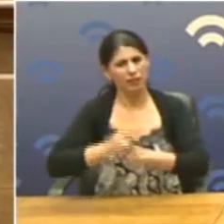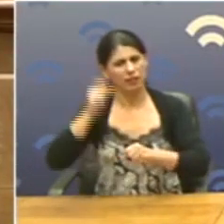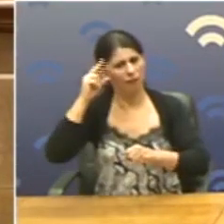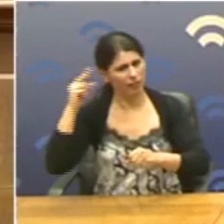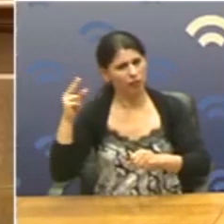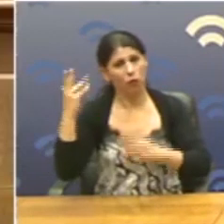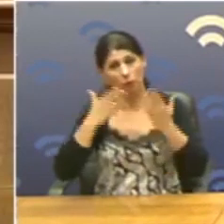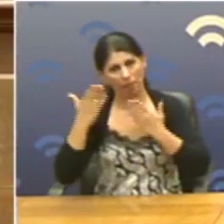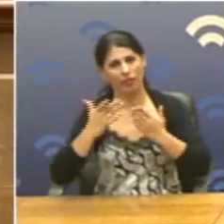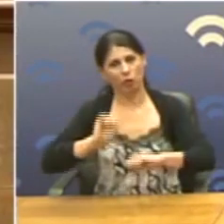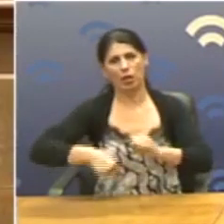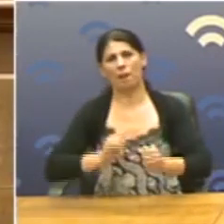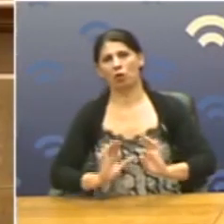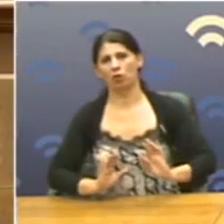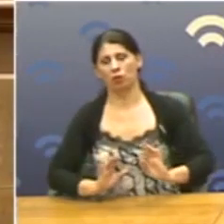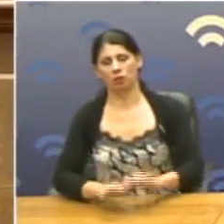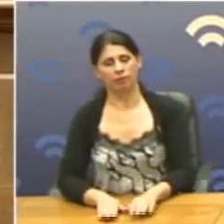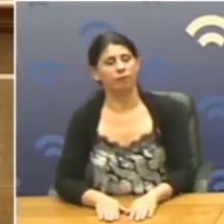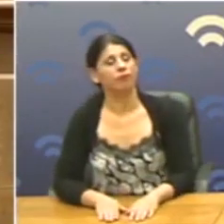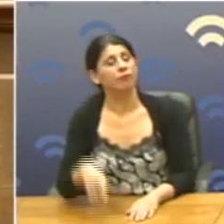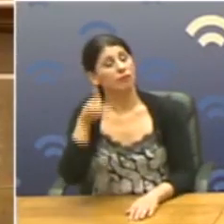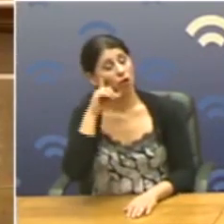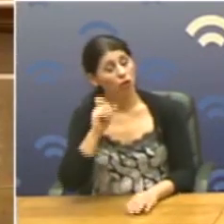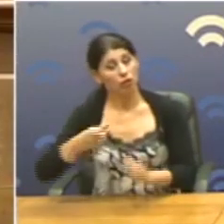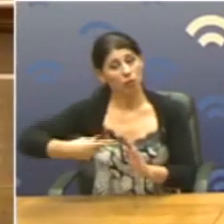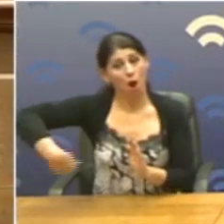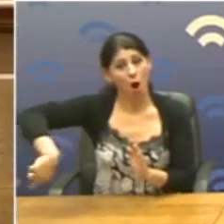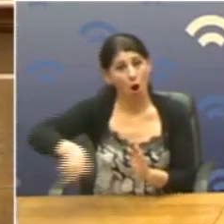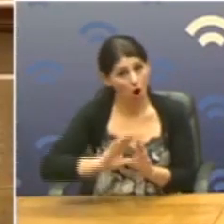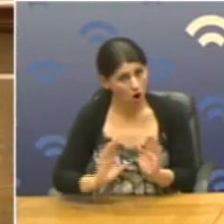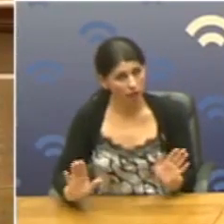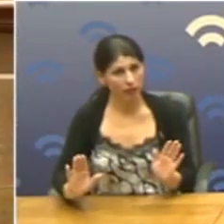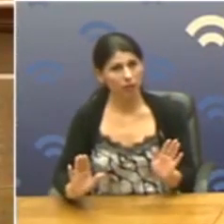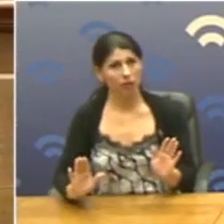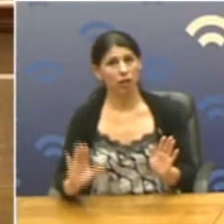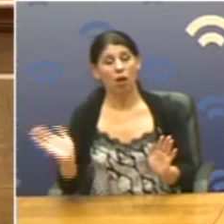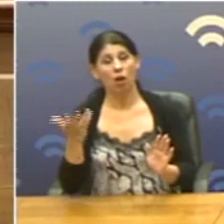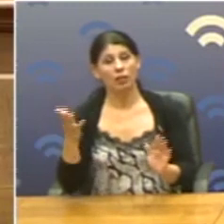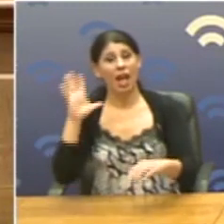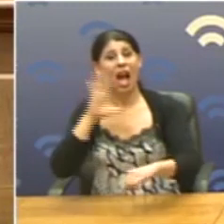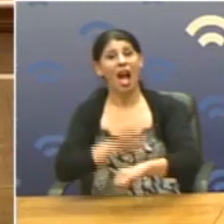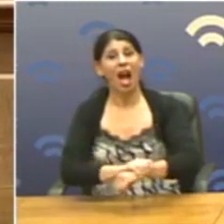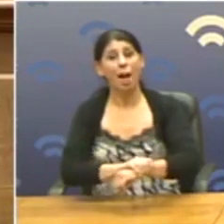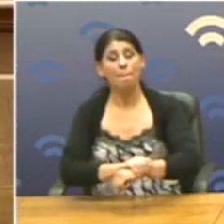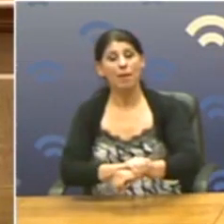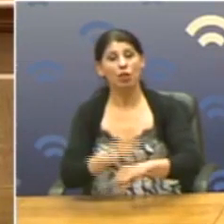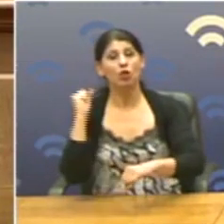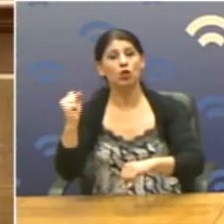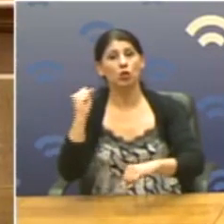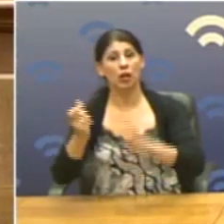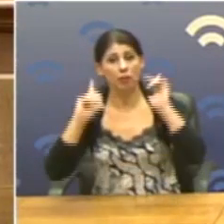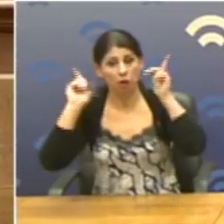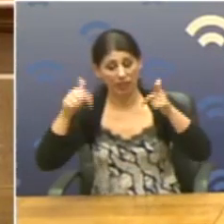και μαθητικού κινήματος. Είναι γνωστό άλλωστε σε όλους μας ότι η αμαρτωλή σοσιαλδημοκρατία στην